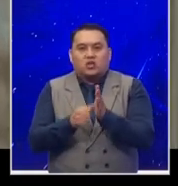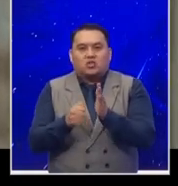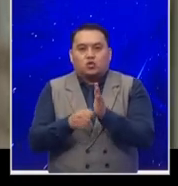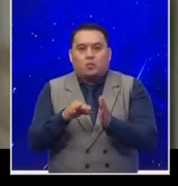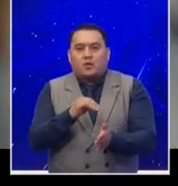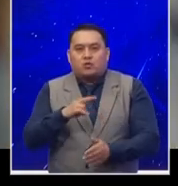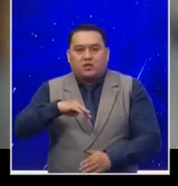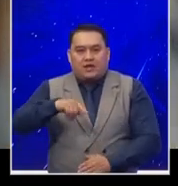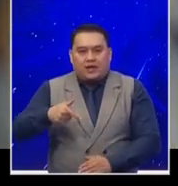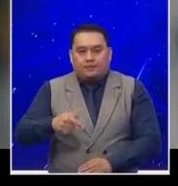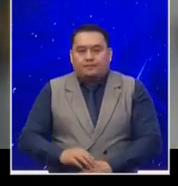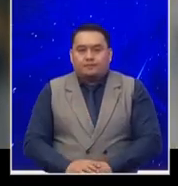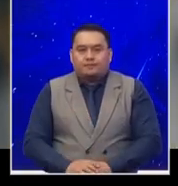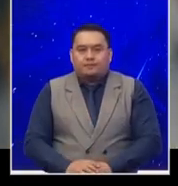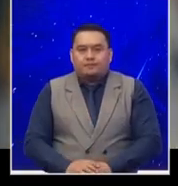600 миллионов тенге.